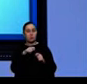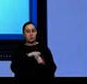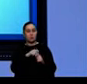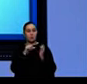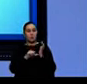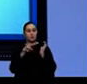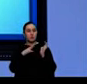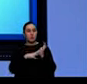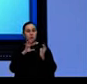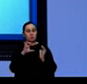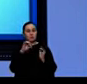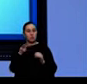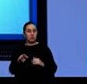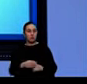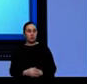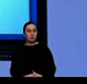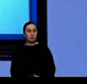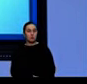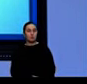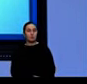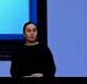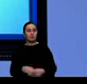метр 69 сантиметр.